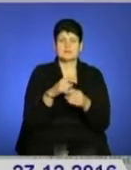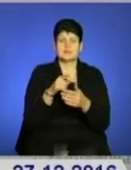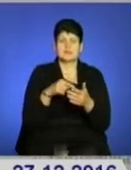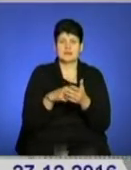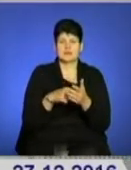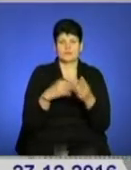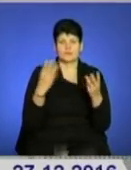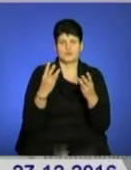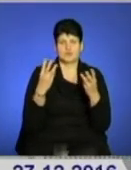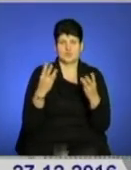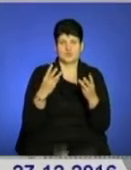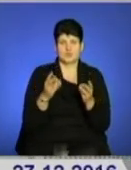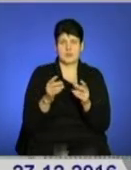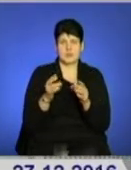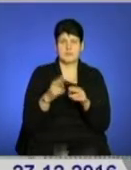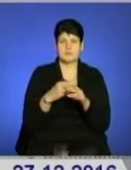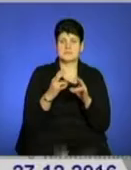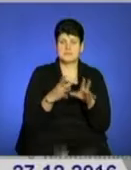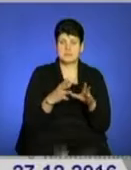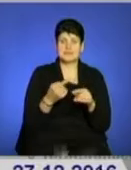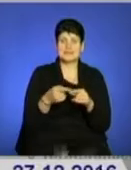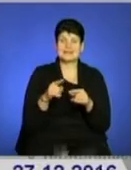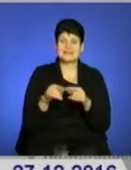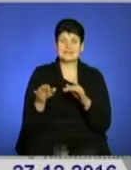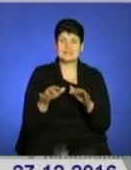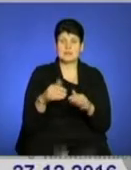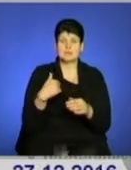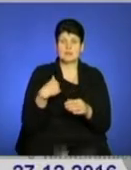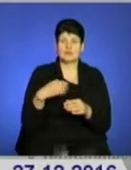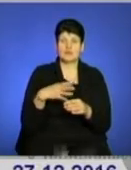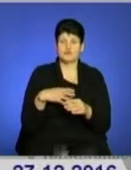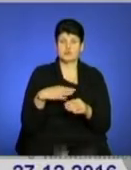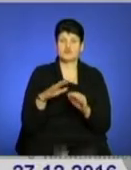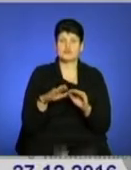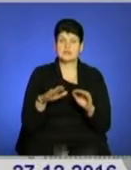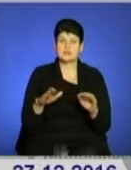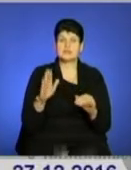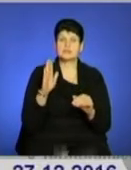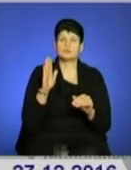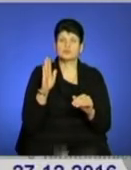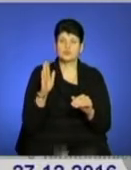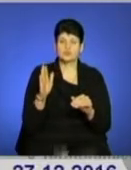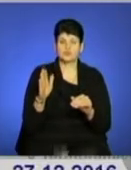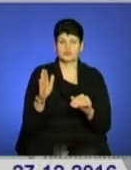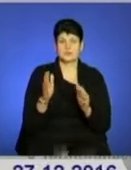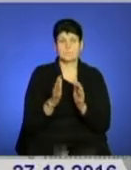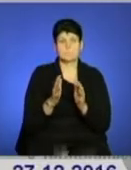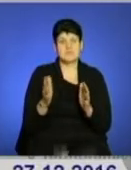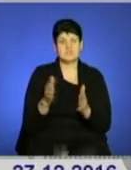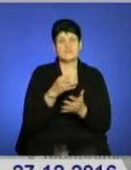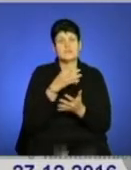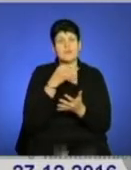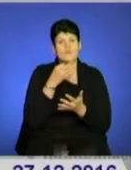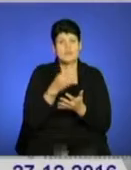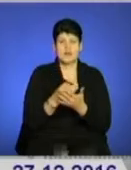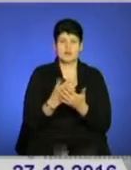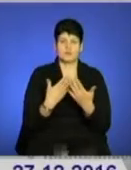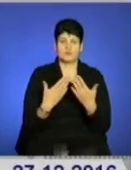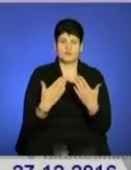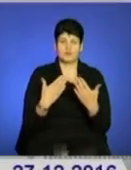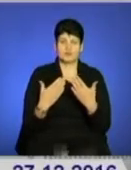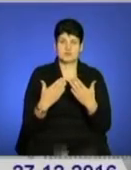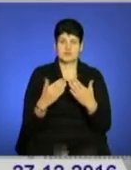безпеки. Після цих профілактичних заходів ми очікуємо, що діти будуть більш відповідальніше ставитися до вимог